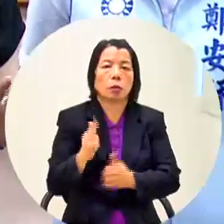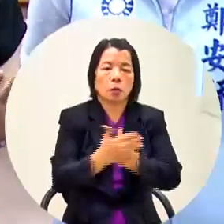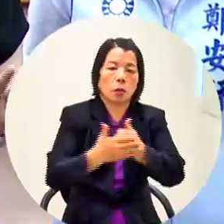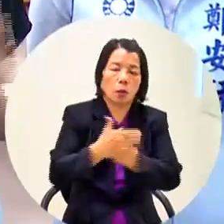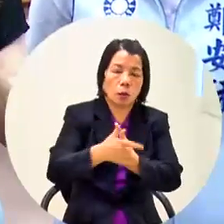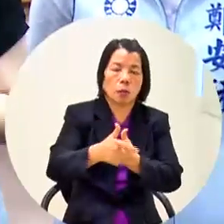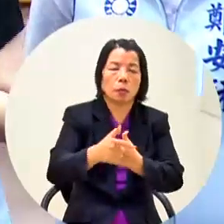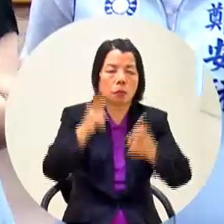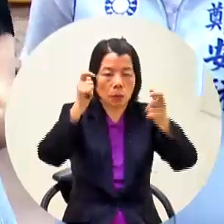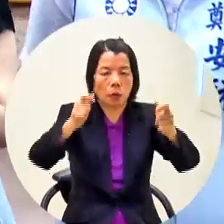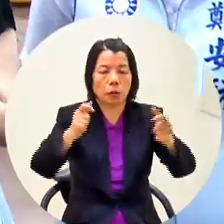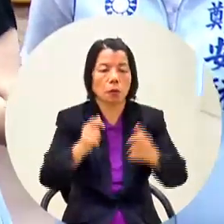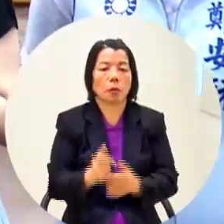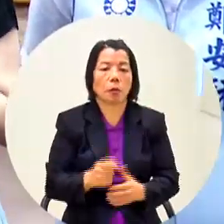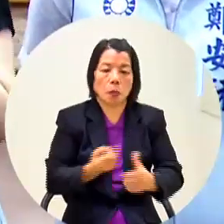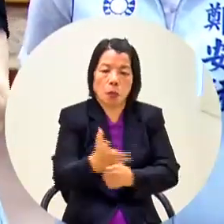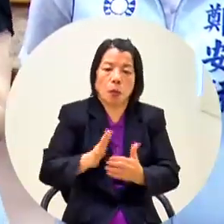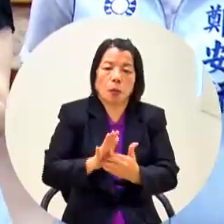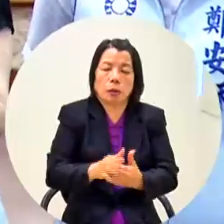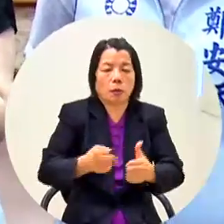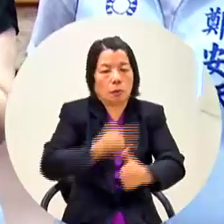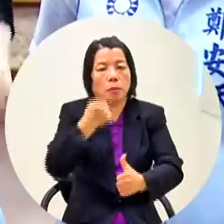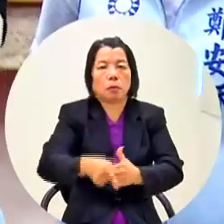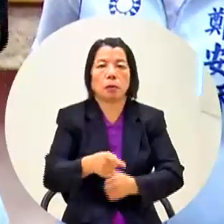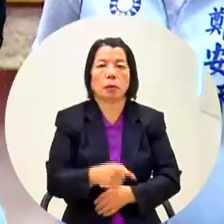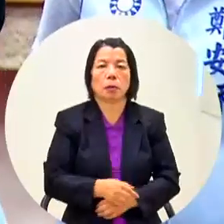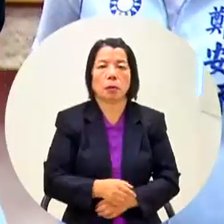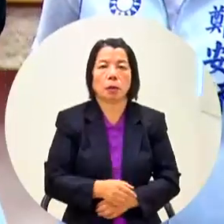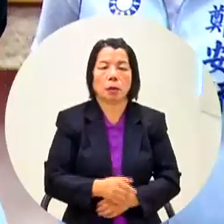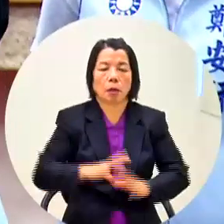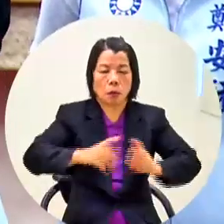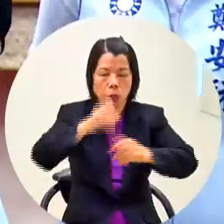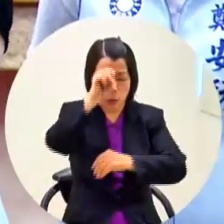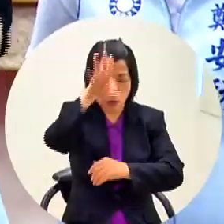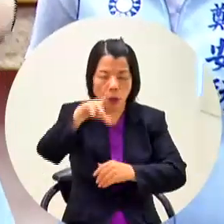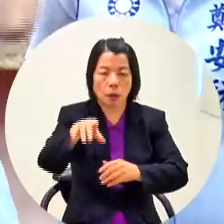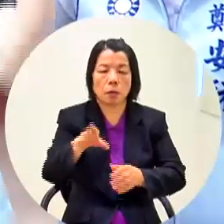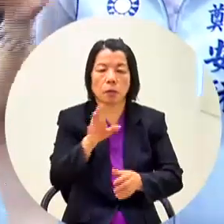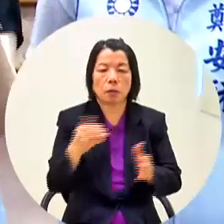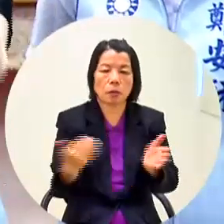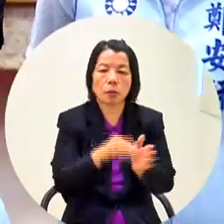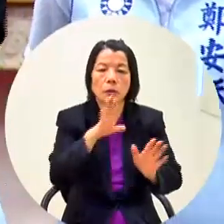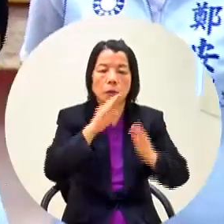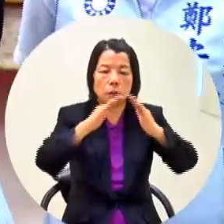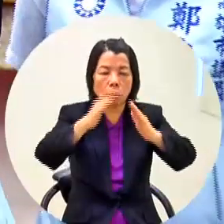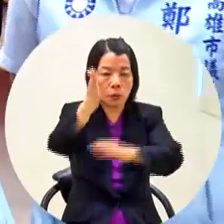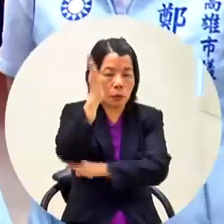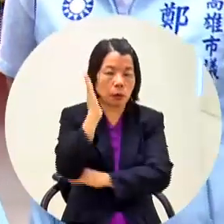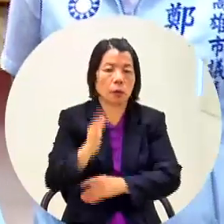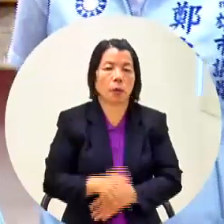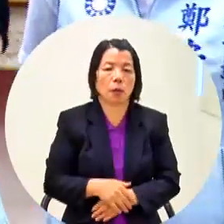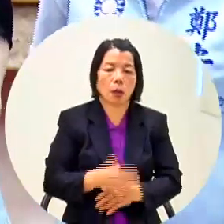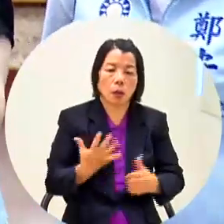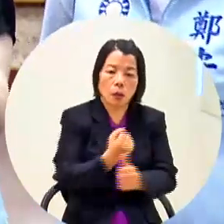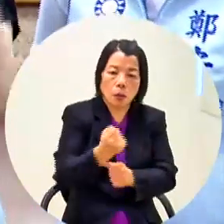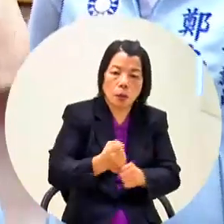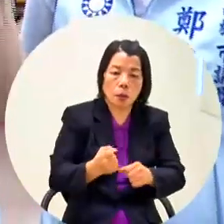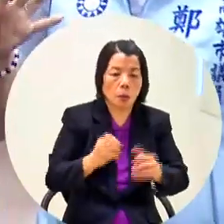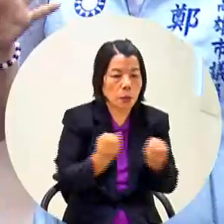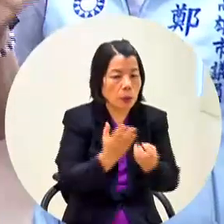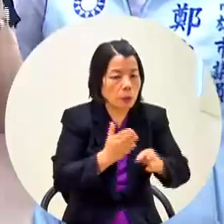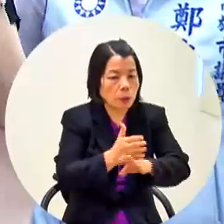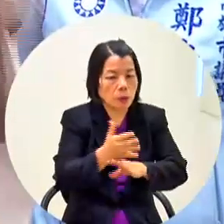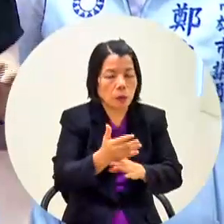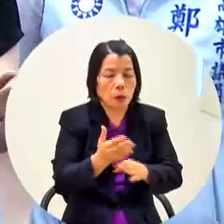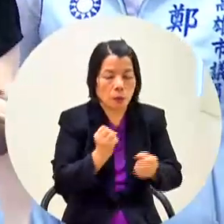优先。所以我们国民党团会针对于到底市政府如何超前部署，如何防疫，